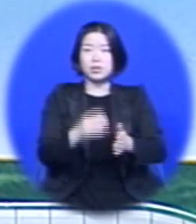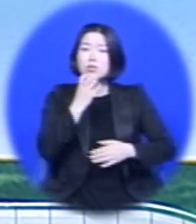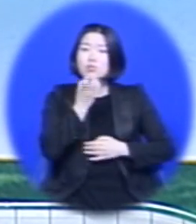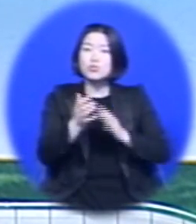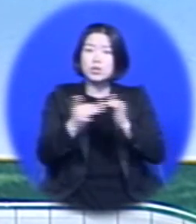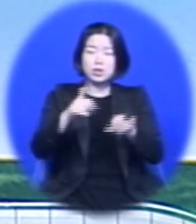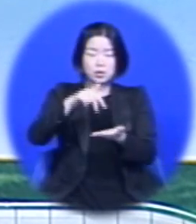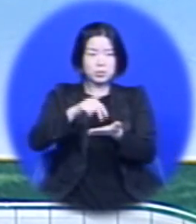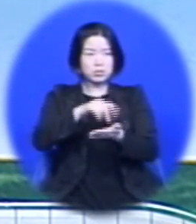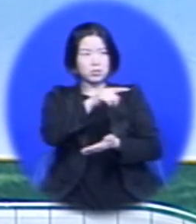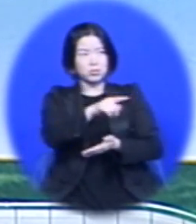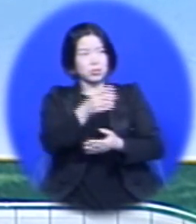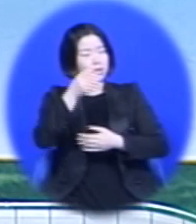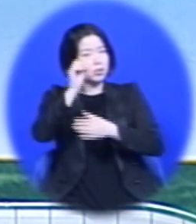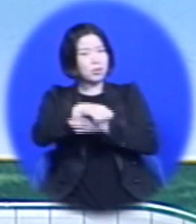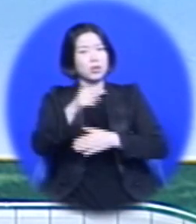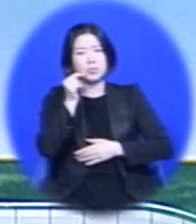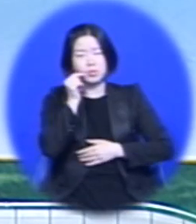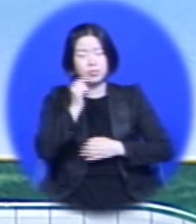유대인들에게는 용납할 수가 없는 일입니다.